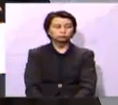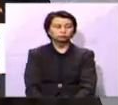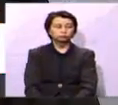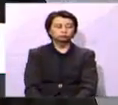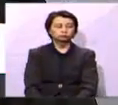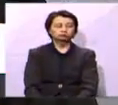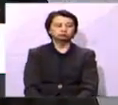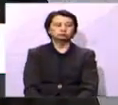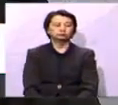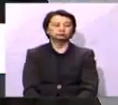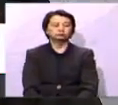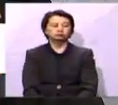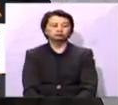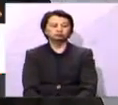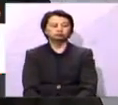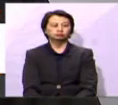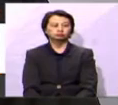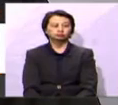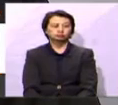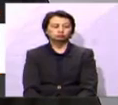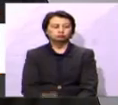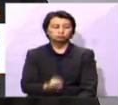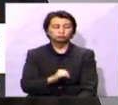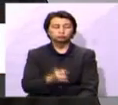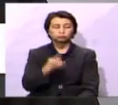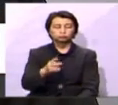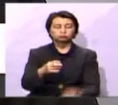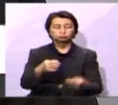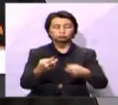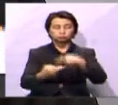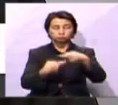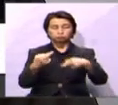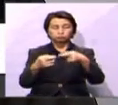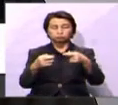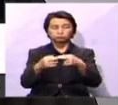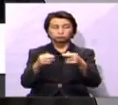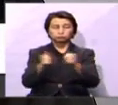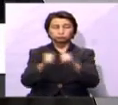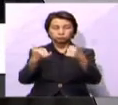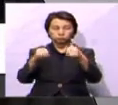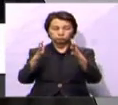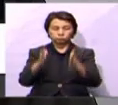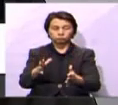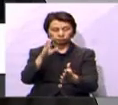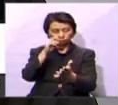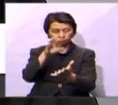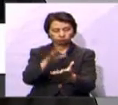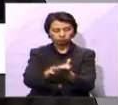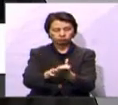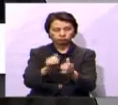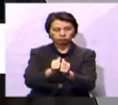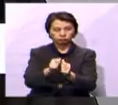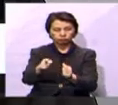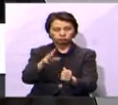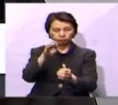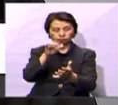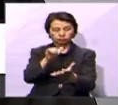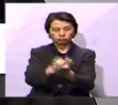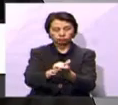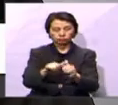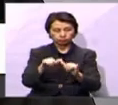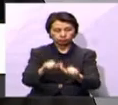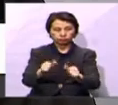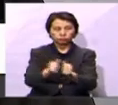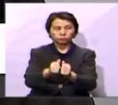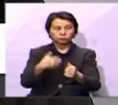From now on, the plan is to develop a solid relationship with the athletes, build their trust and develop their confidence and self-esteem so